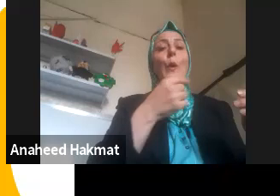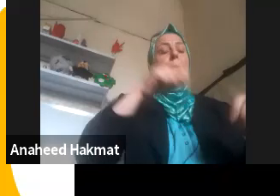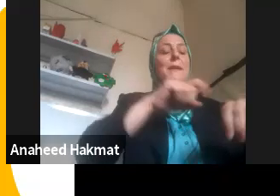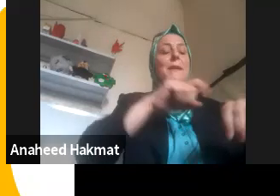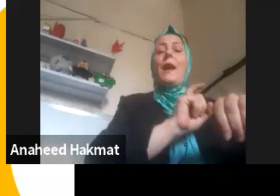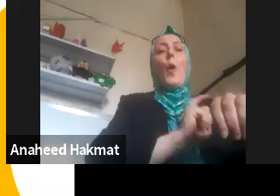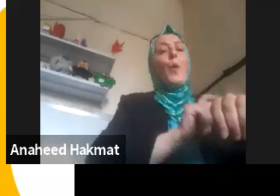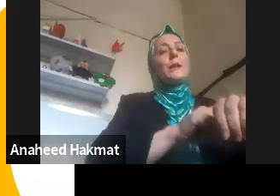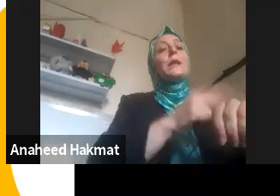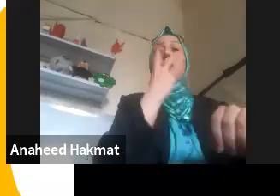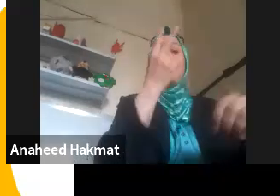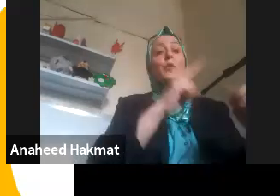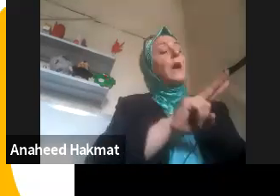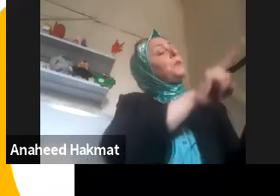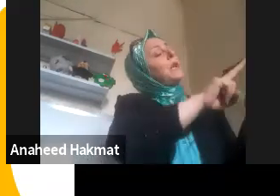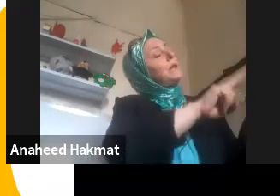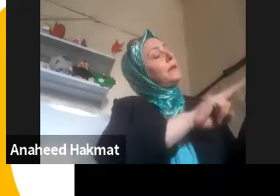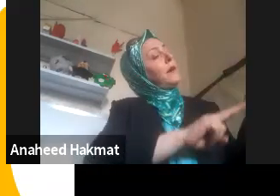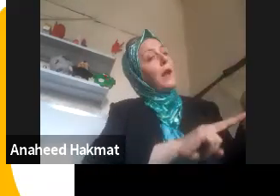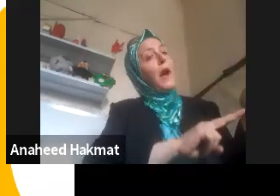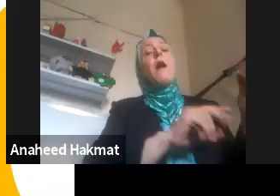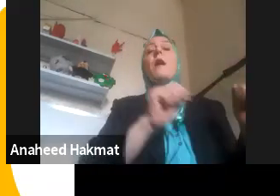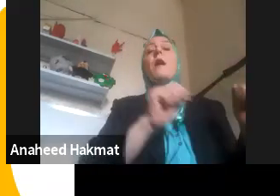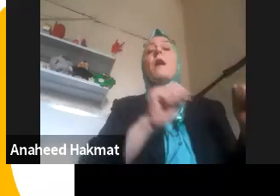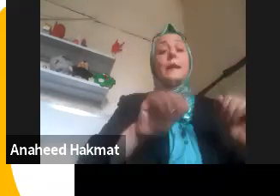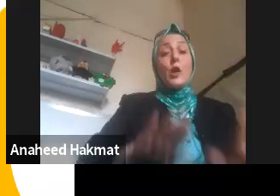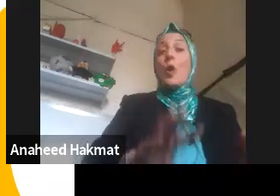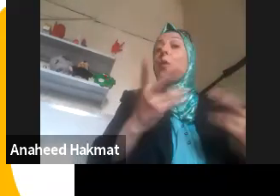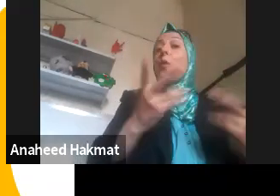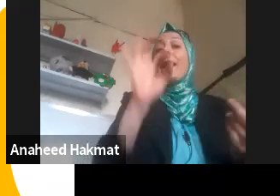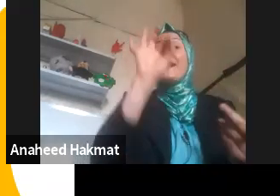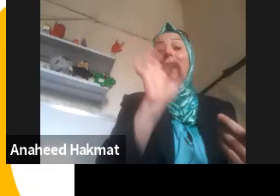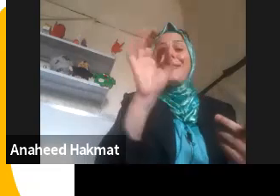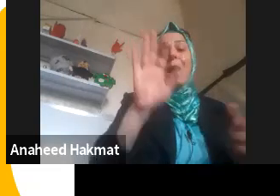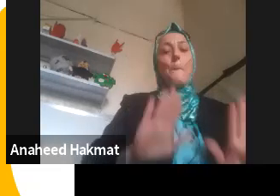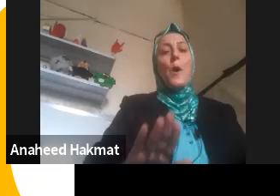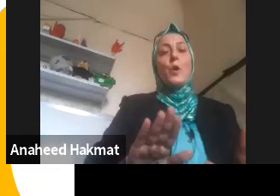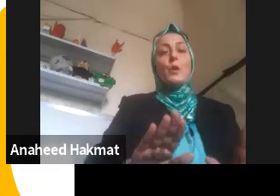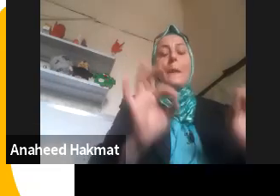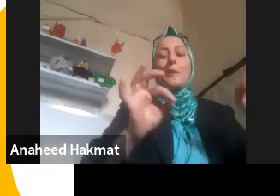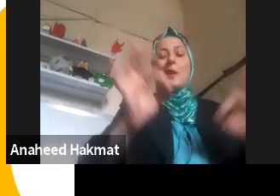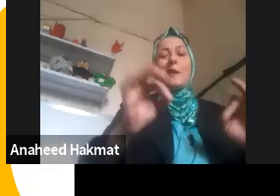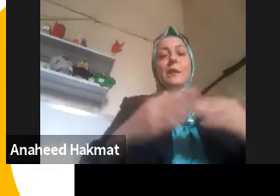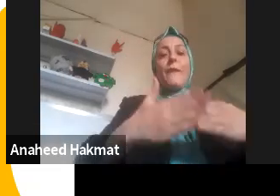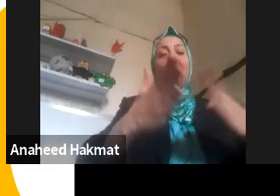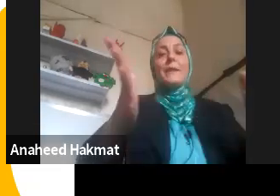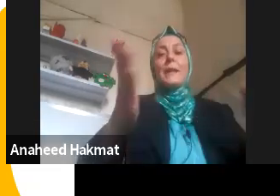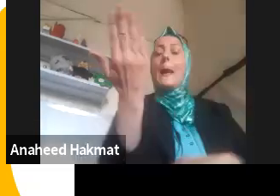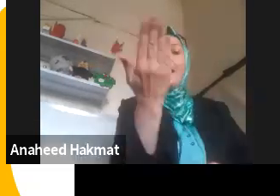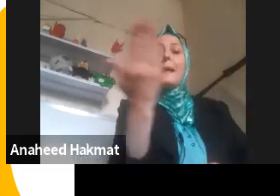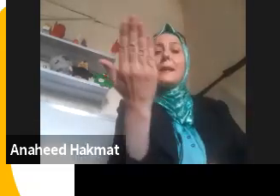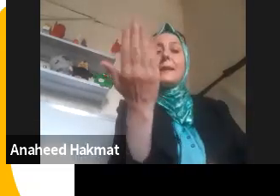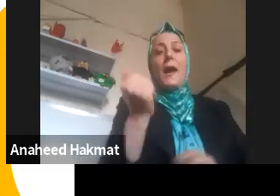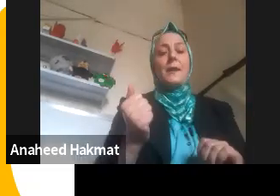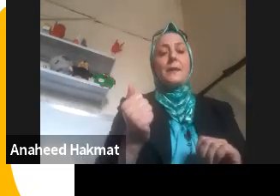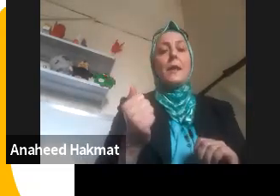عليها، بغض النظر وين احنا اليوم موجودين بخططنا لإعادة فتح المدارس. في معلومات كثير ثرية وتنويهات يمكن نكون غفلنا